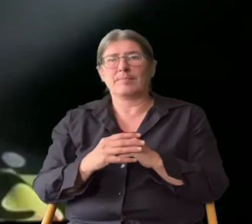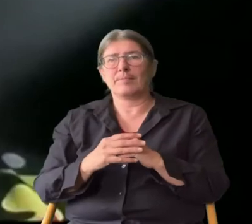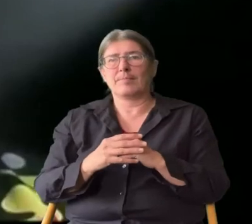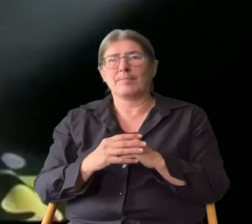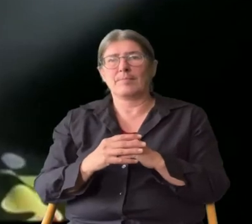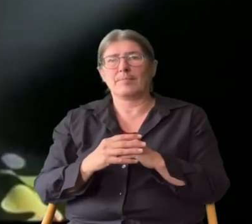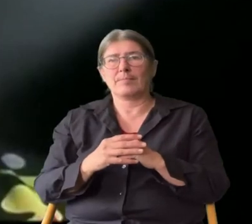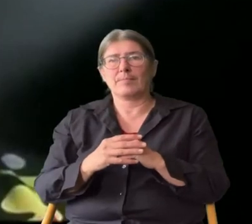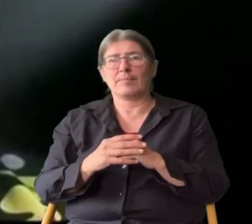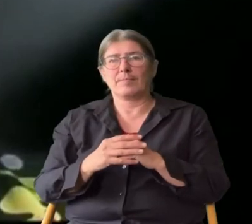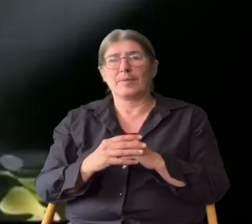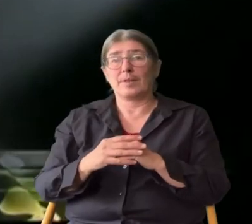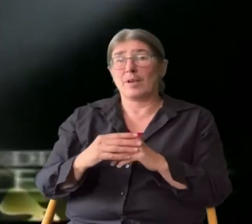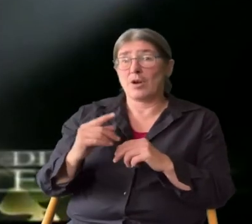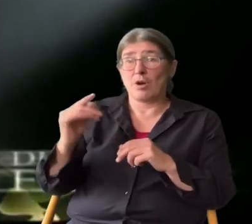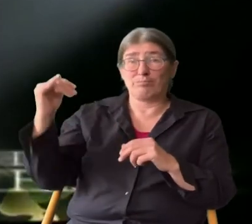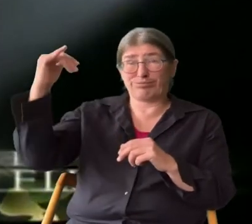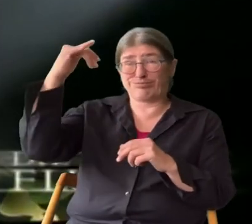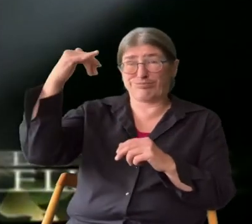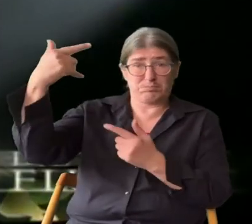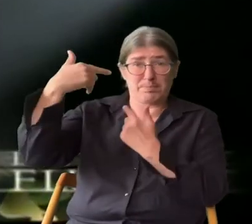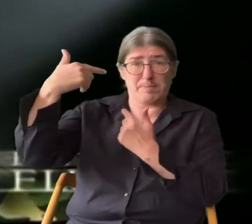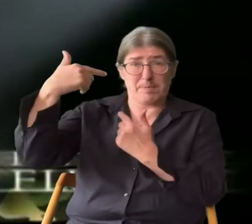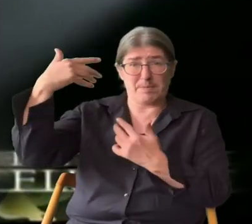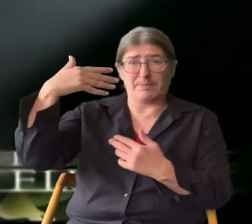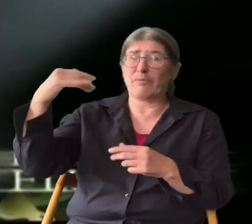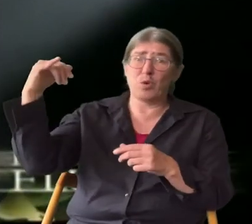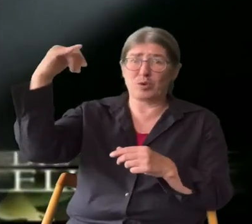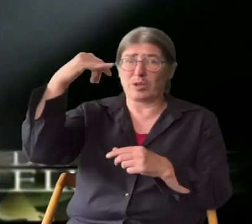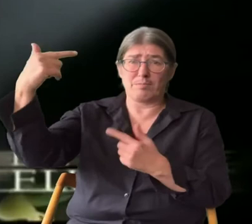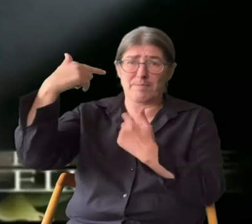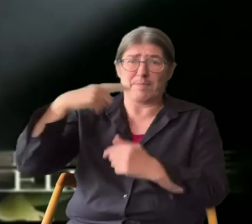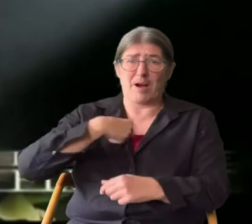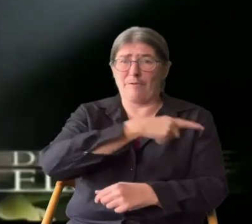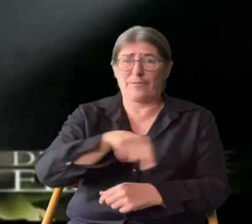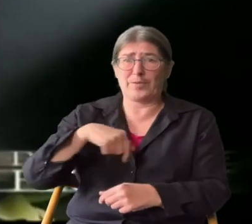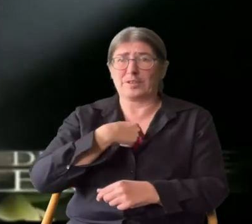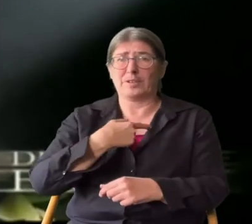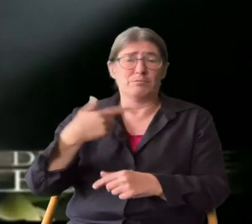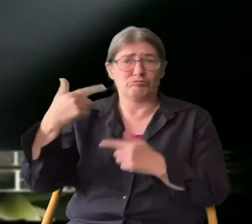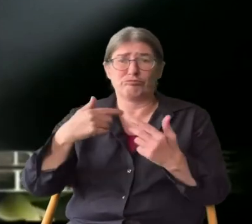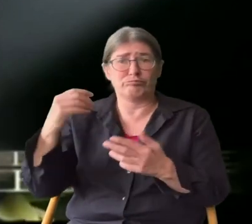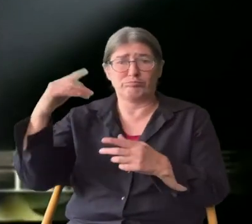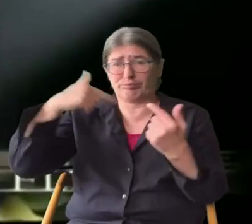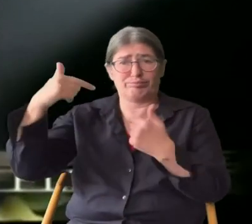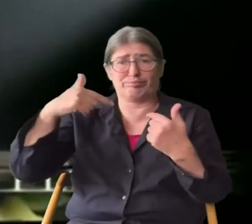Von oben sind wir beschossen worden. Von Flugzeugen wurde ja wahllos